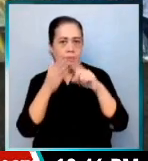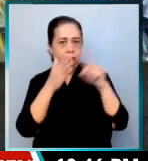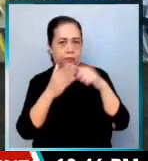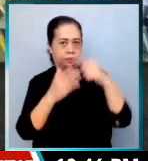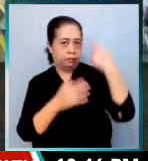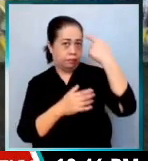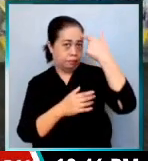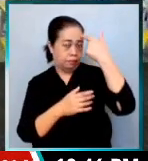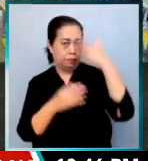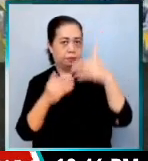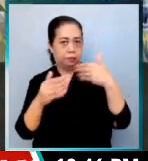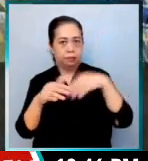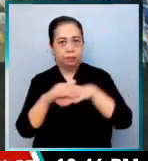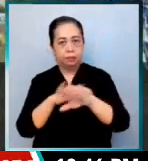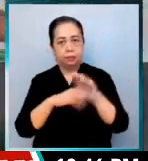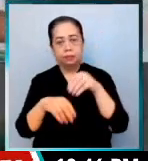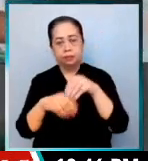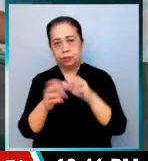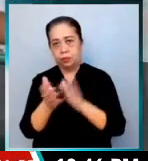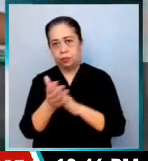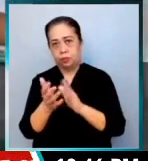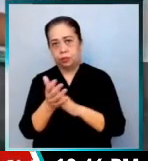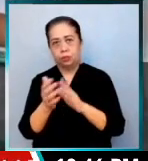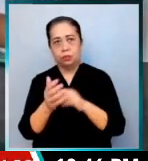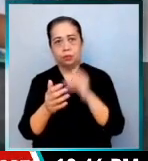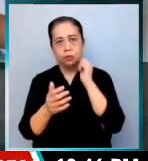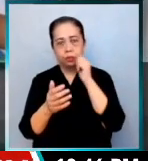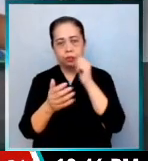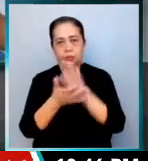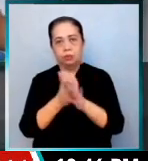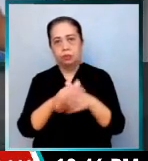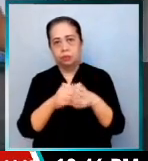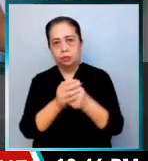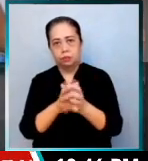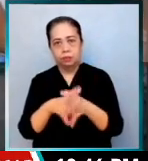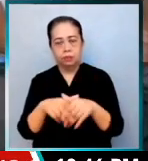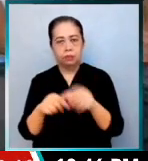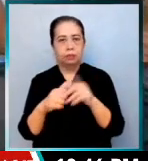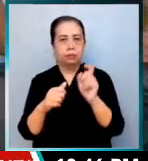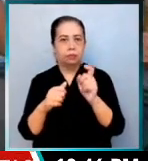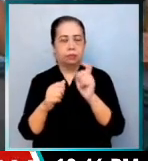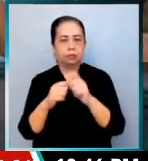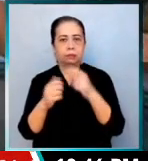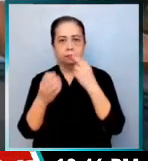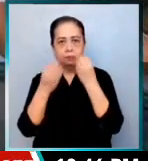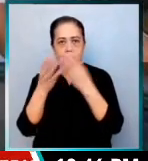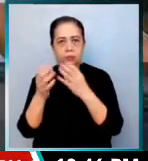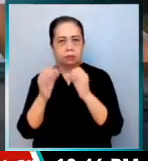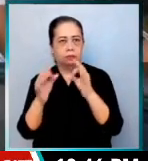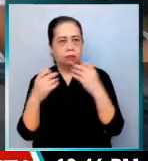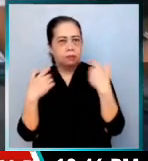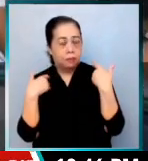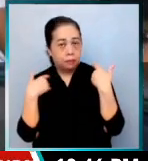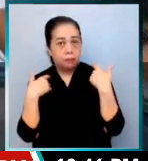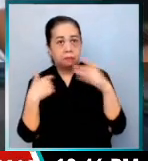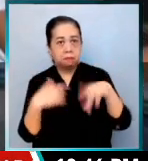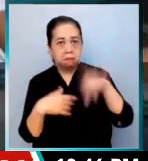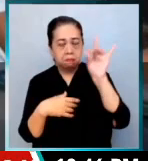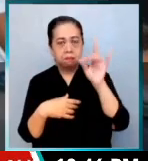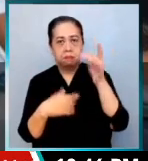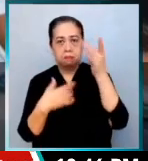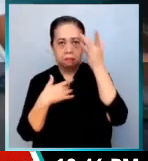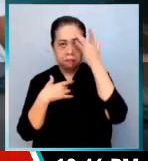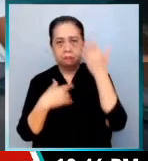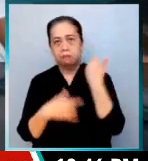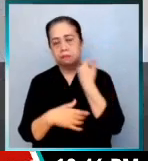bago pumasok sa eskwelahan, madalas sa paghuhugas ng kamay at agad na pagre-report sakaling may magkaroon ng sintomas ng